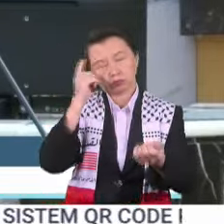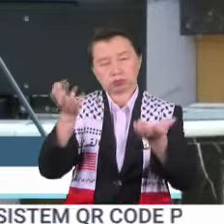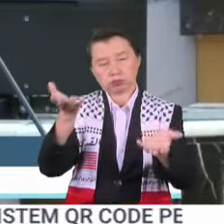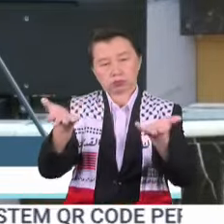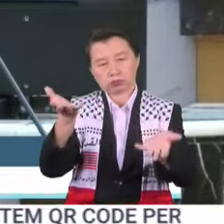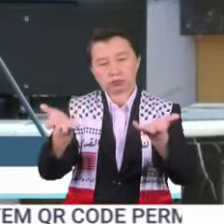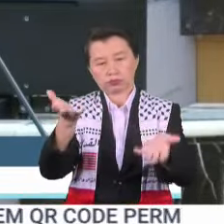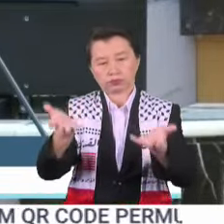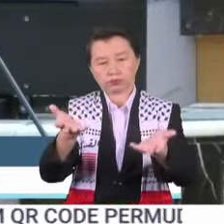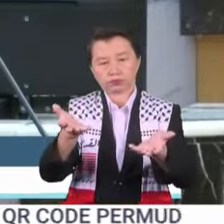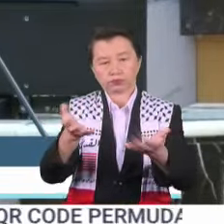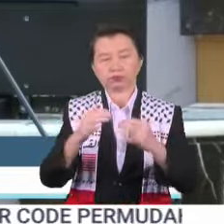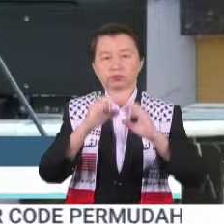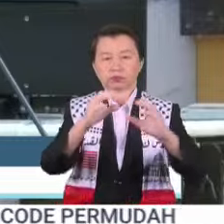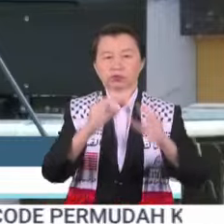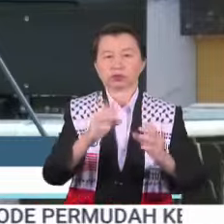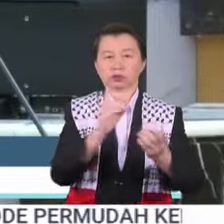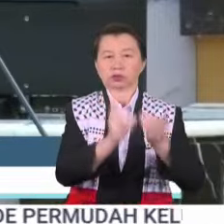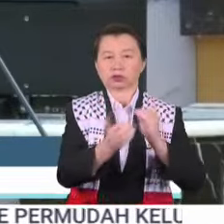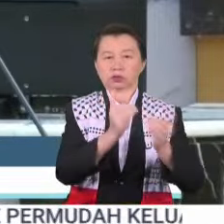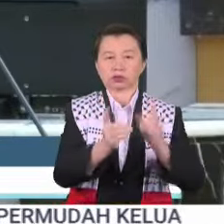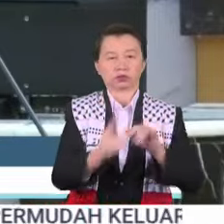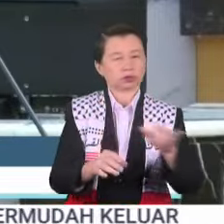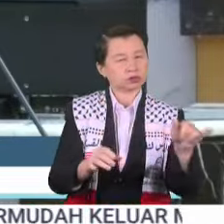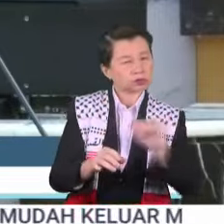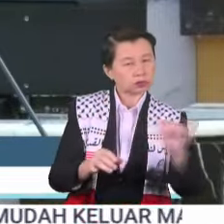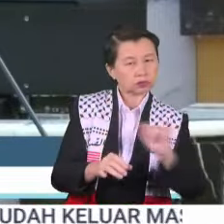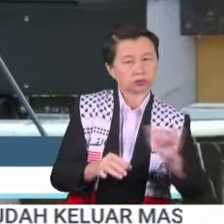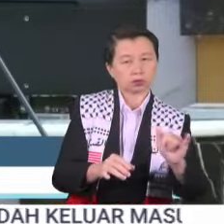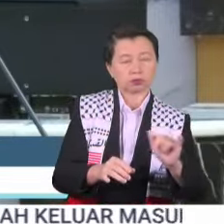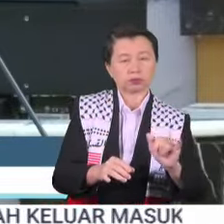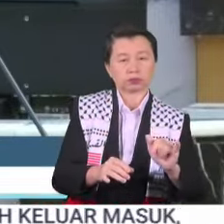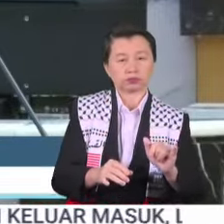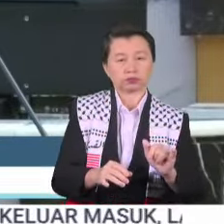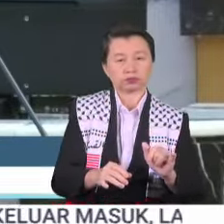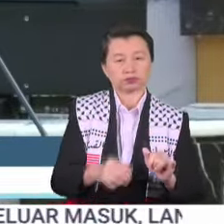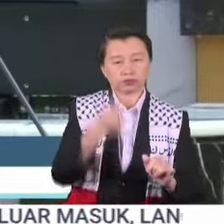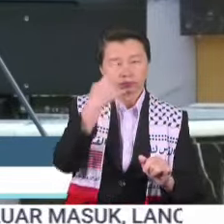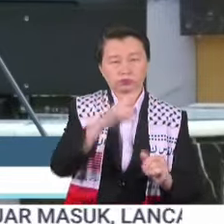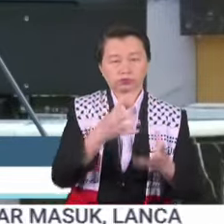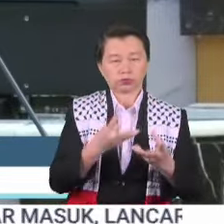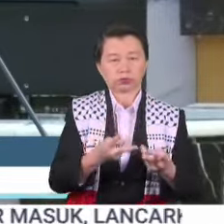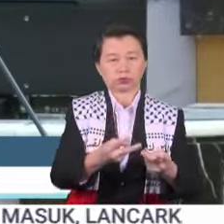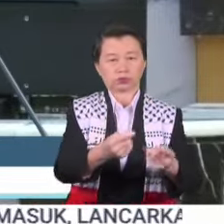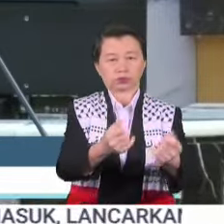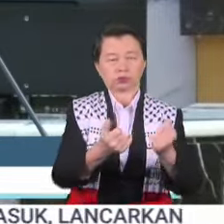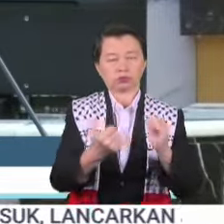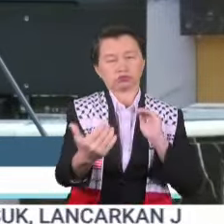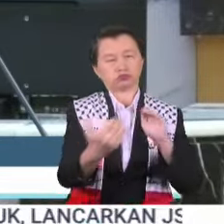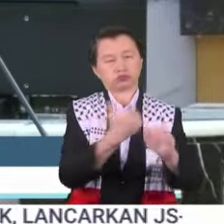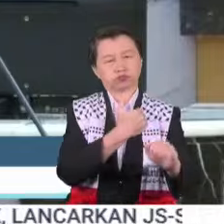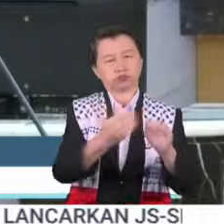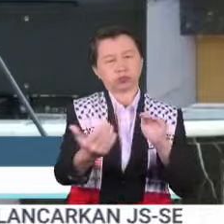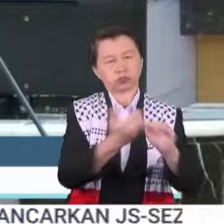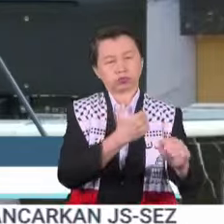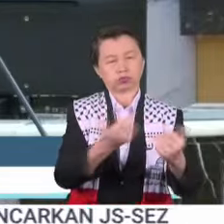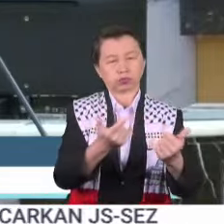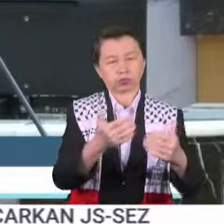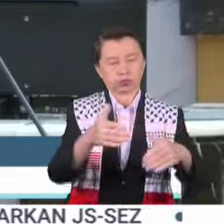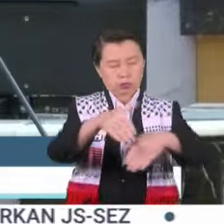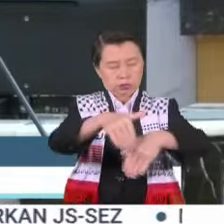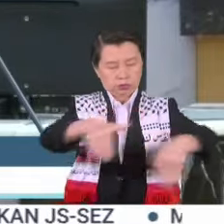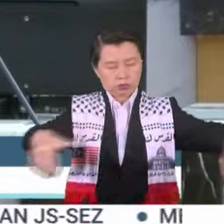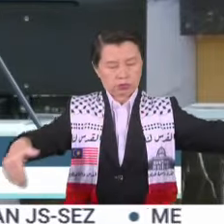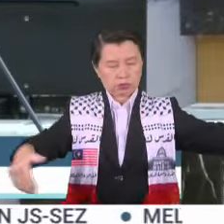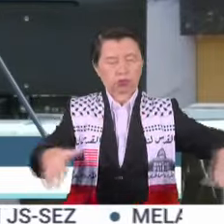mempertimbangkan kaedah digital yang sama bagi melancarkan pergerakan di